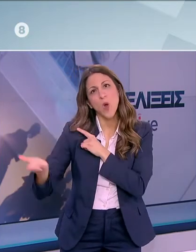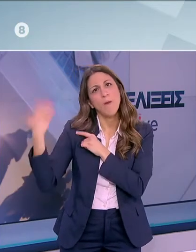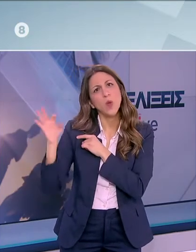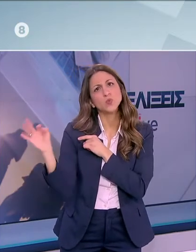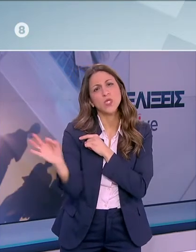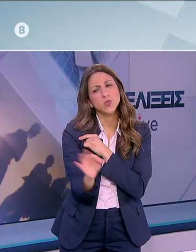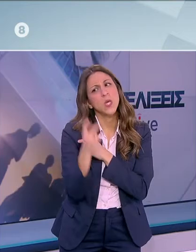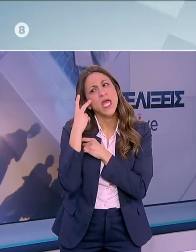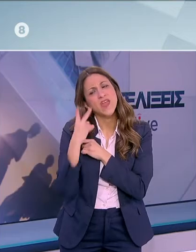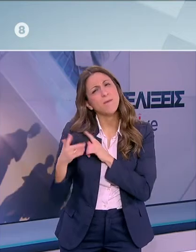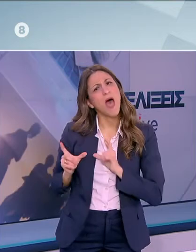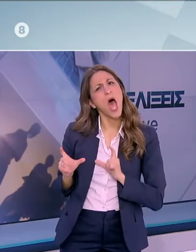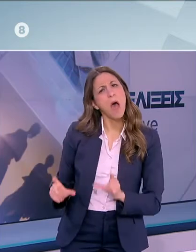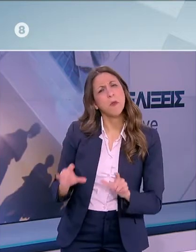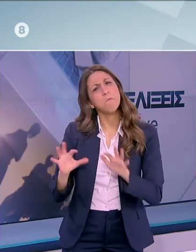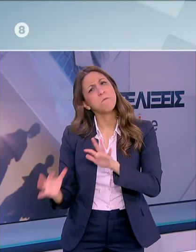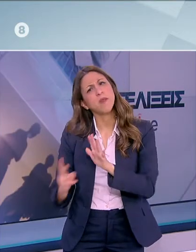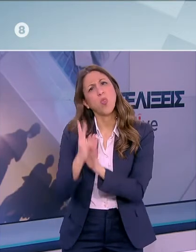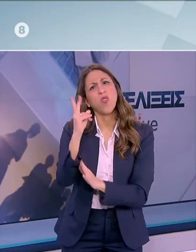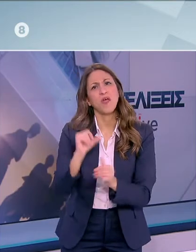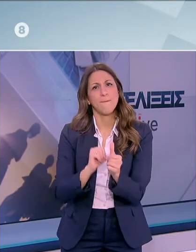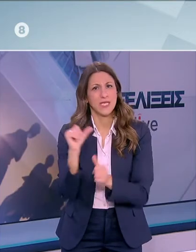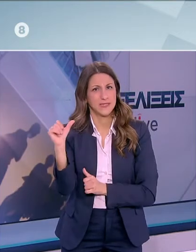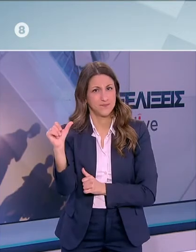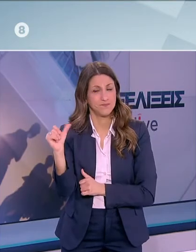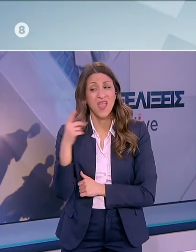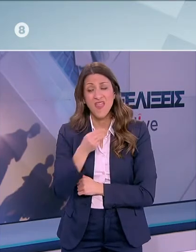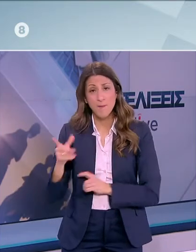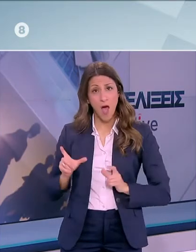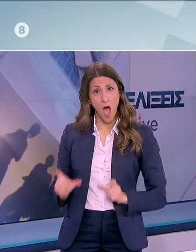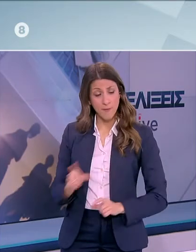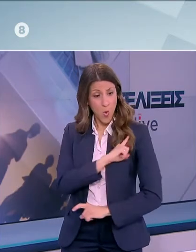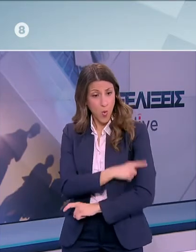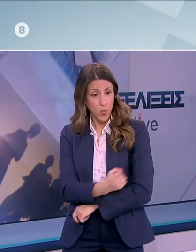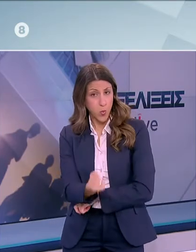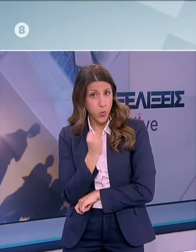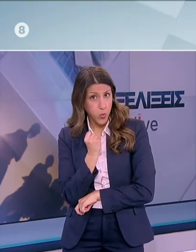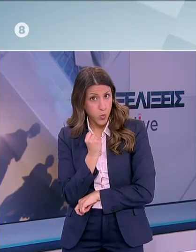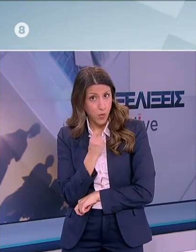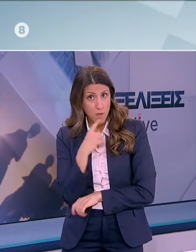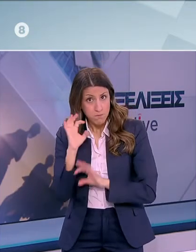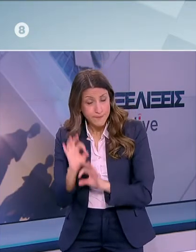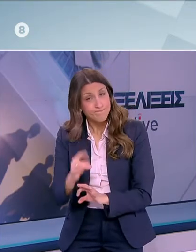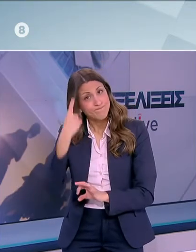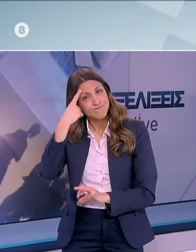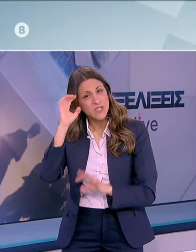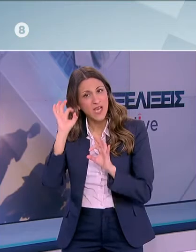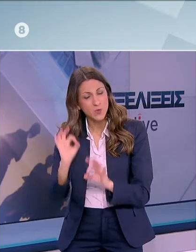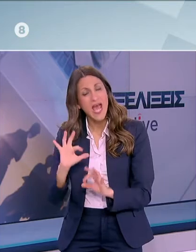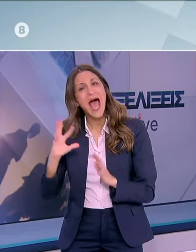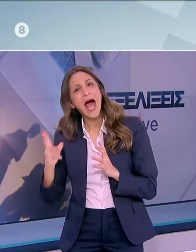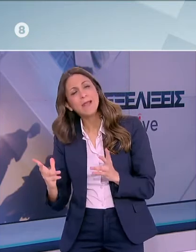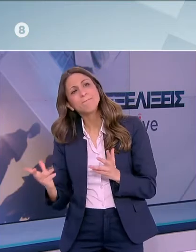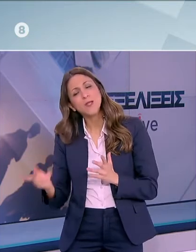ισχυρή είναι η ανοσία κάποιου που έχει περάσει τον κορονοϊό. Με βάση τα δεδομένα από άλλους κορονοϊούς, όπως και τα μαθηματικά μοντέλα στα οποία σας ανέφερα, φαίνεται ότι θα